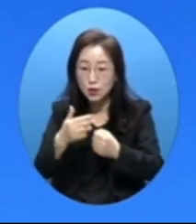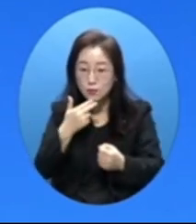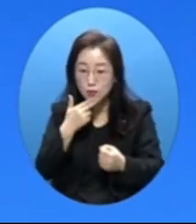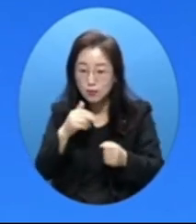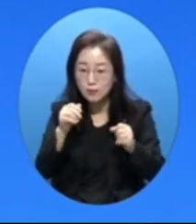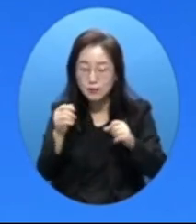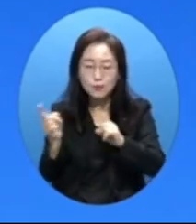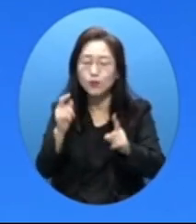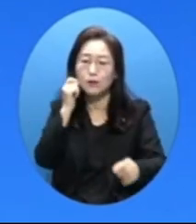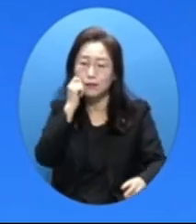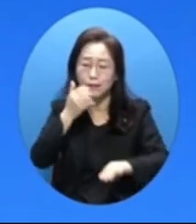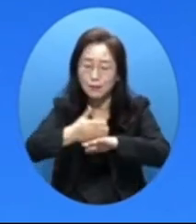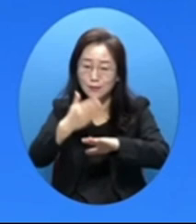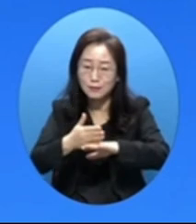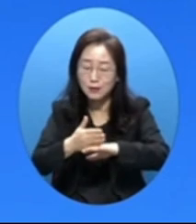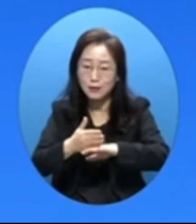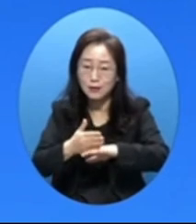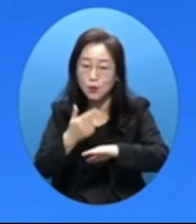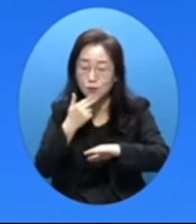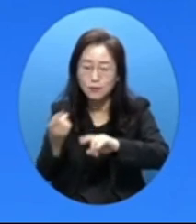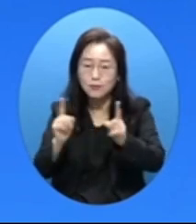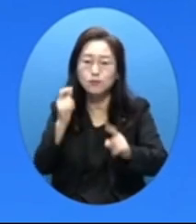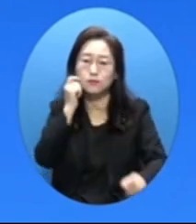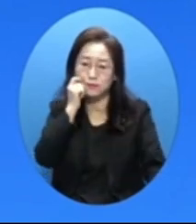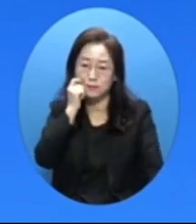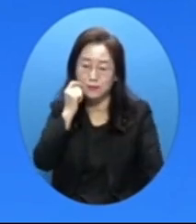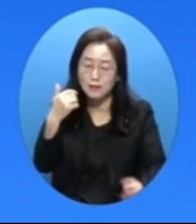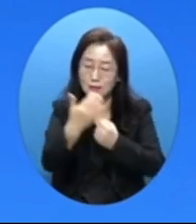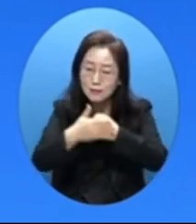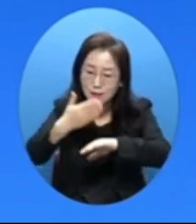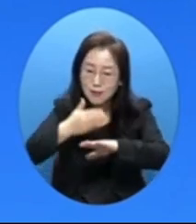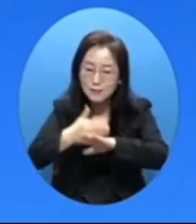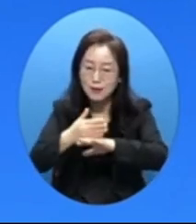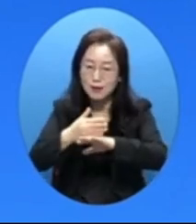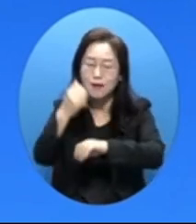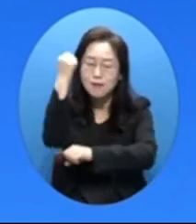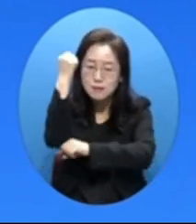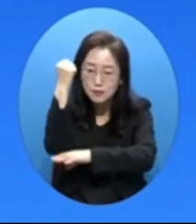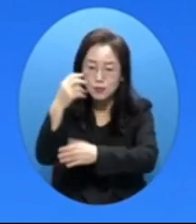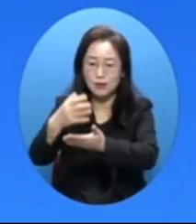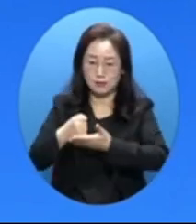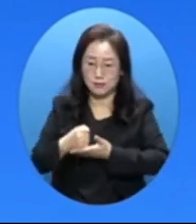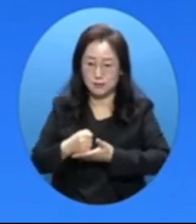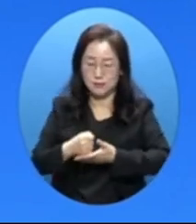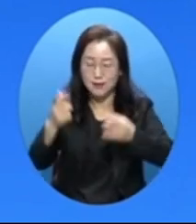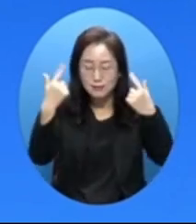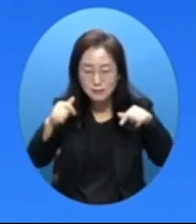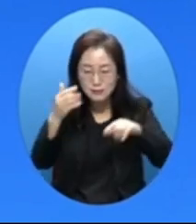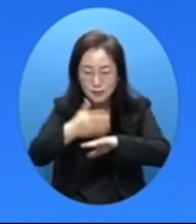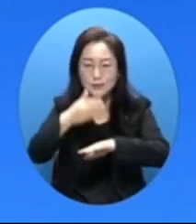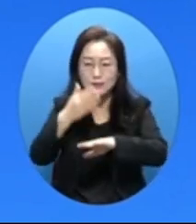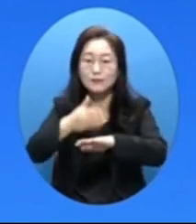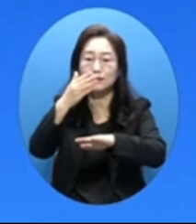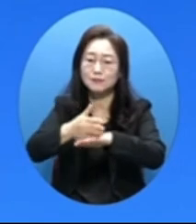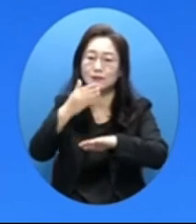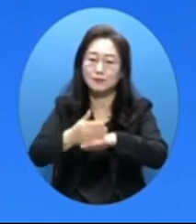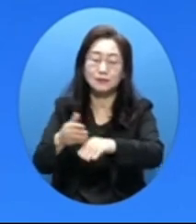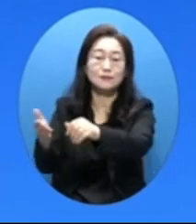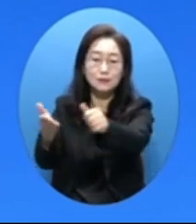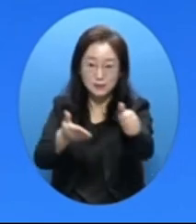없고 감사 없인 살아갈 수가 없습니다 은혜와 감사는 우리 삶의 본분입니다 늘 감사하고 또 감사하고 또 감사해야